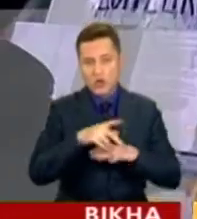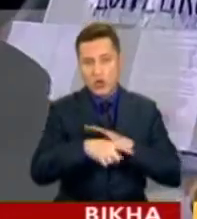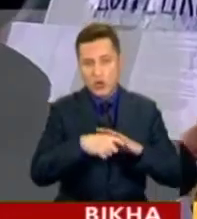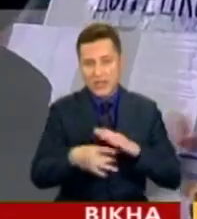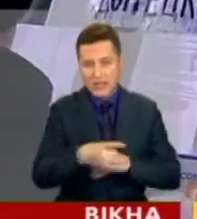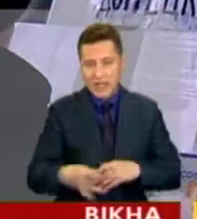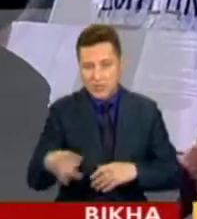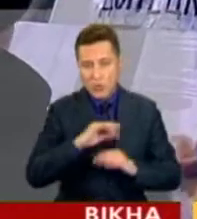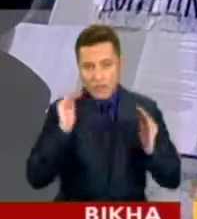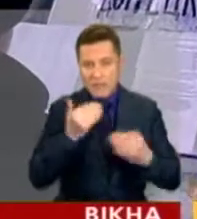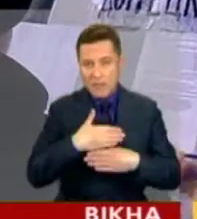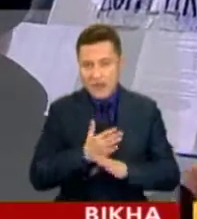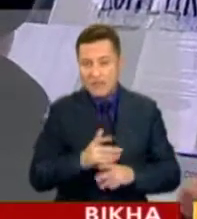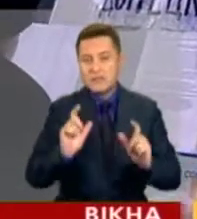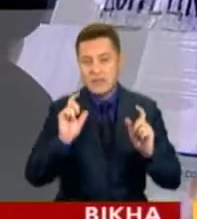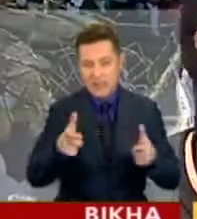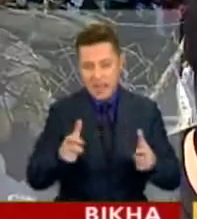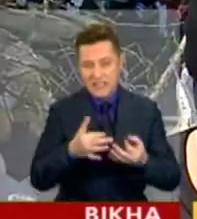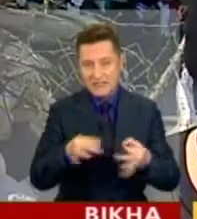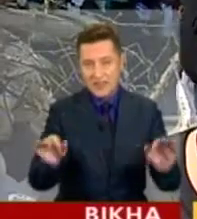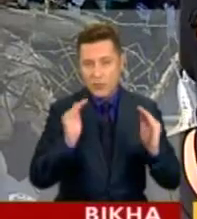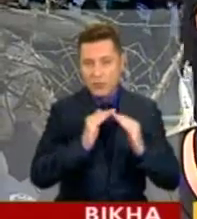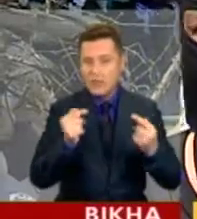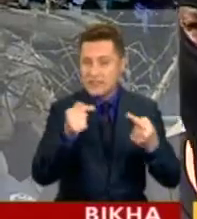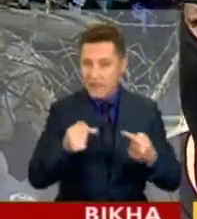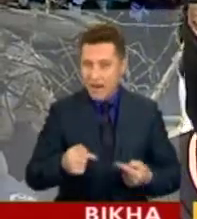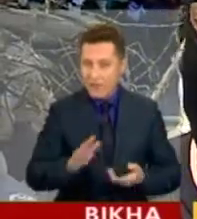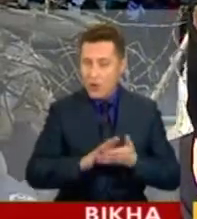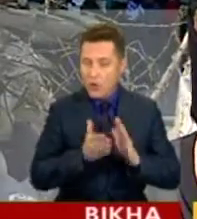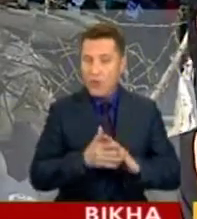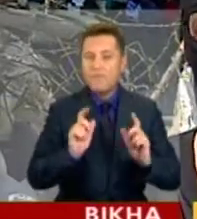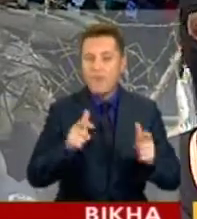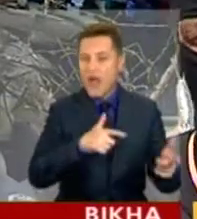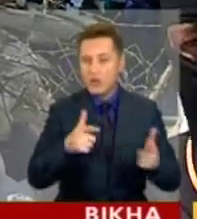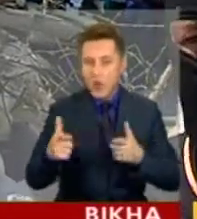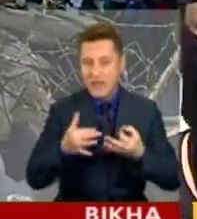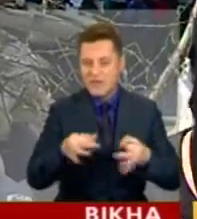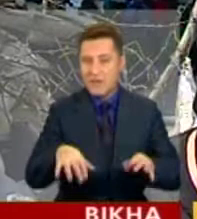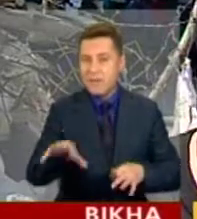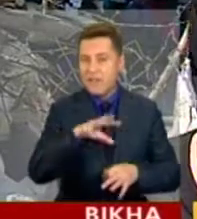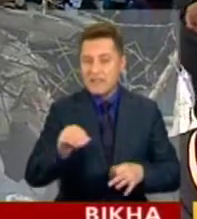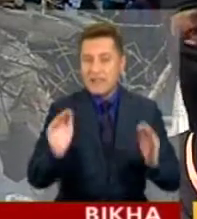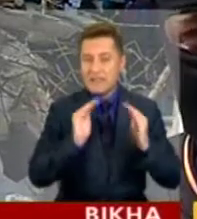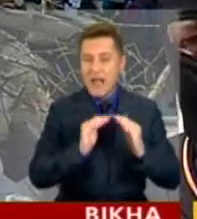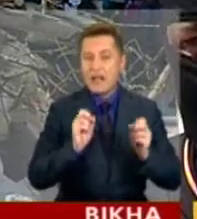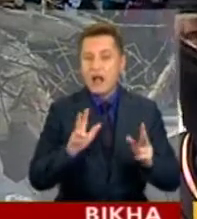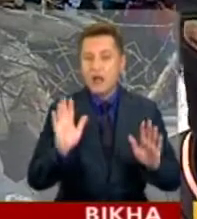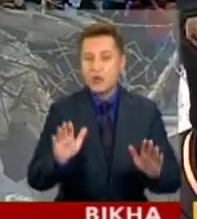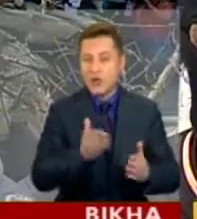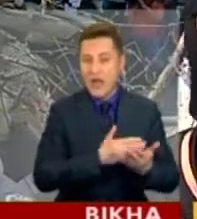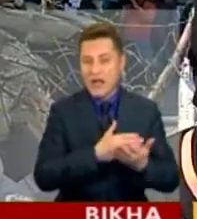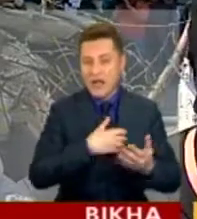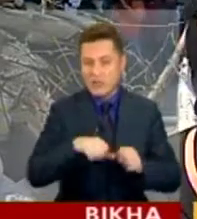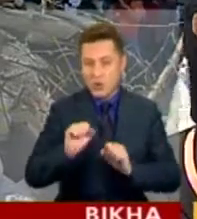Сепаратисти ладні звільнити будівлю за певних умов. Ми готові освободити всі здання, как только разоружится правый сектор и